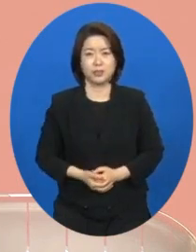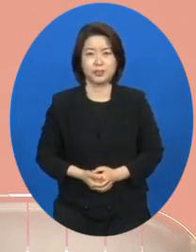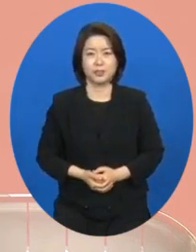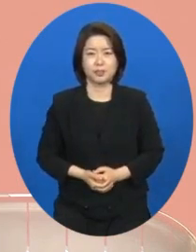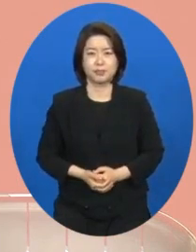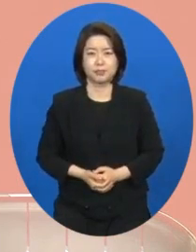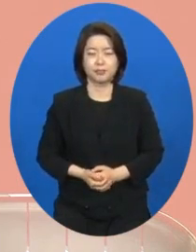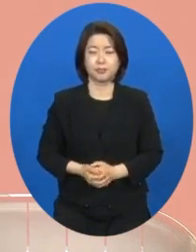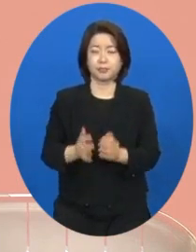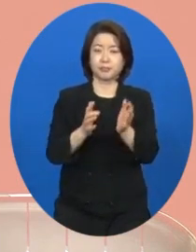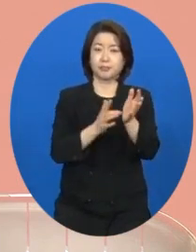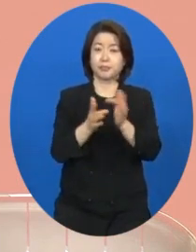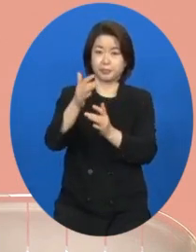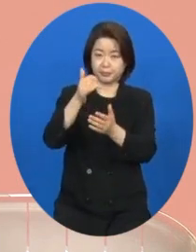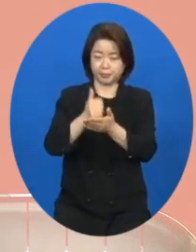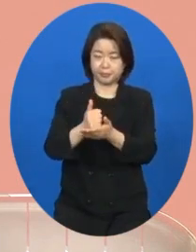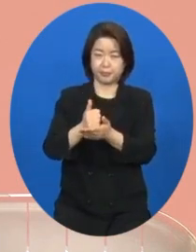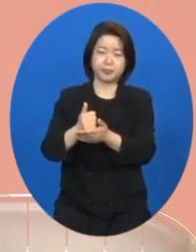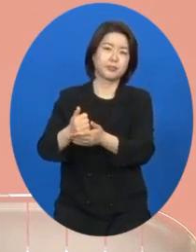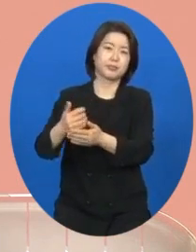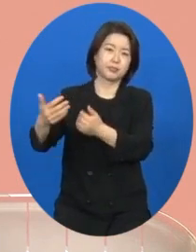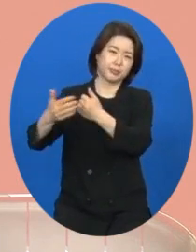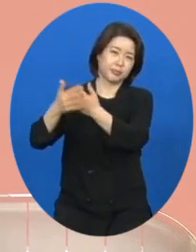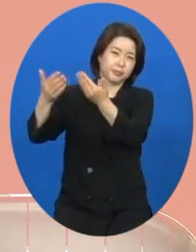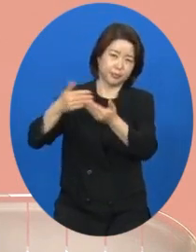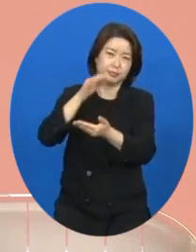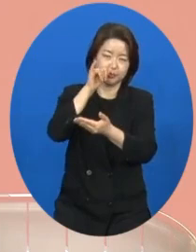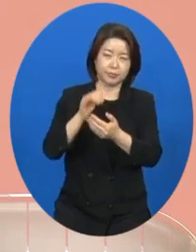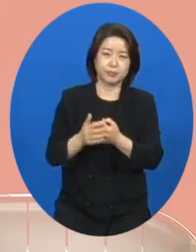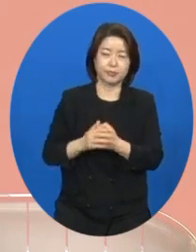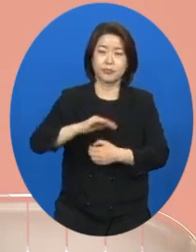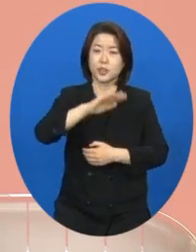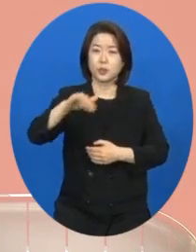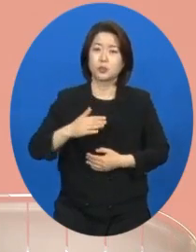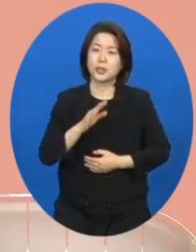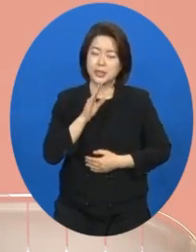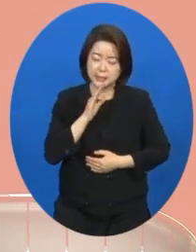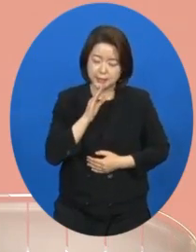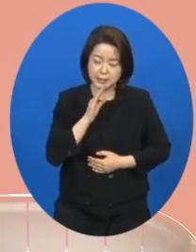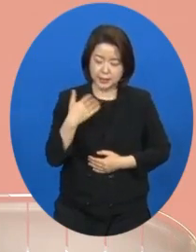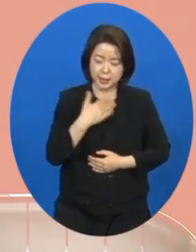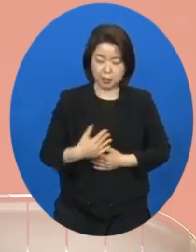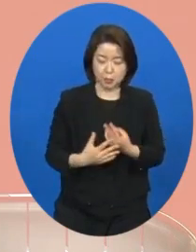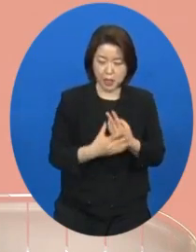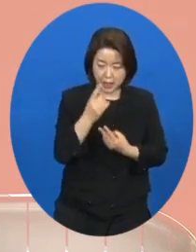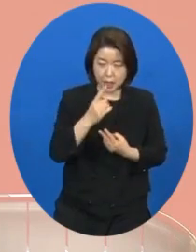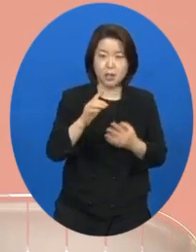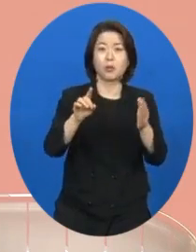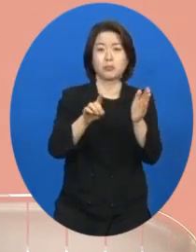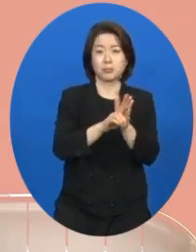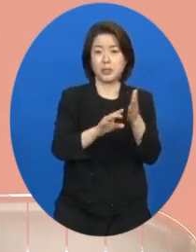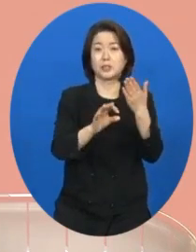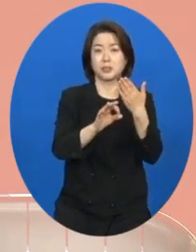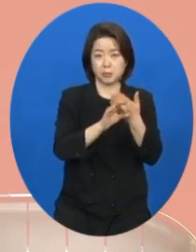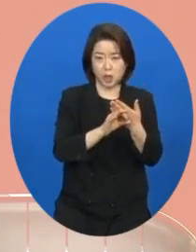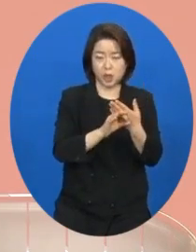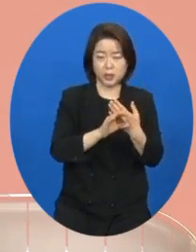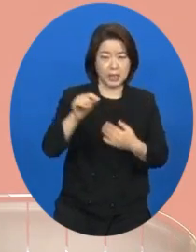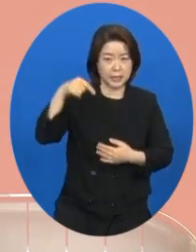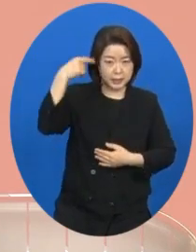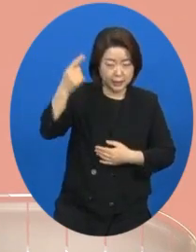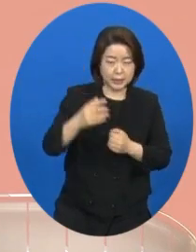겁니다. 예수님께서 해주신다는 거예요. 우리가 진짜 한 몸인 것을 믿으면 그 다음엔